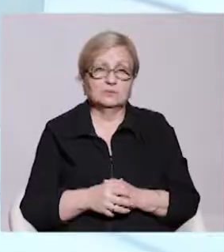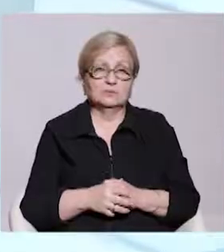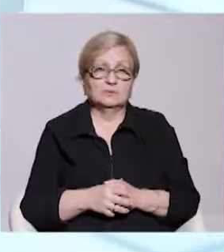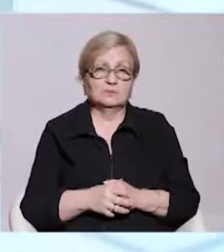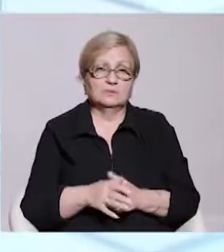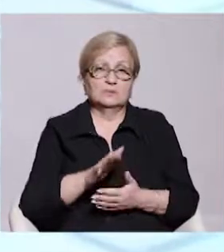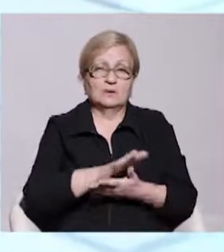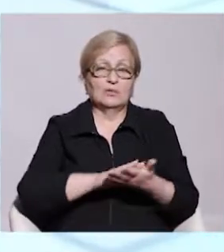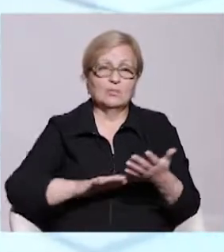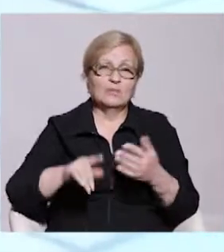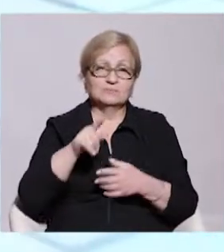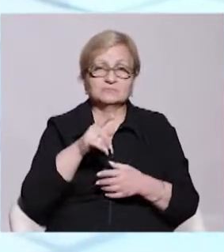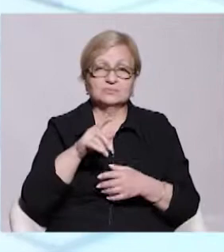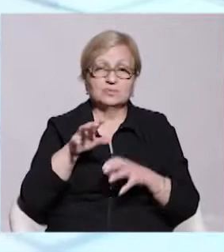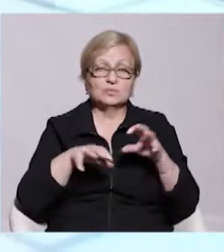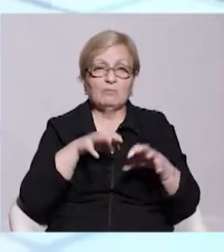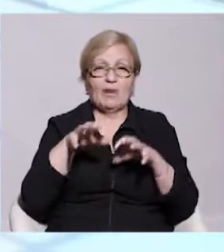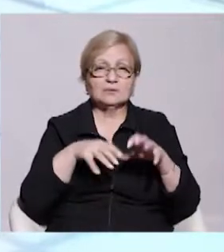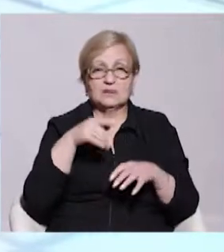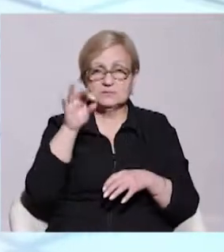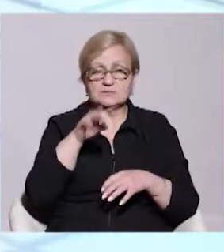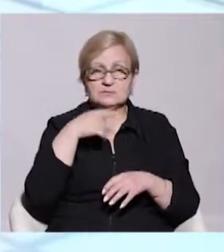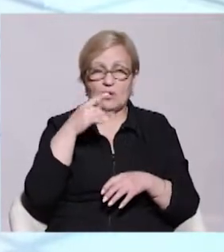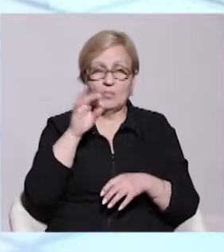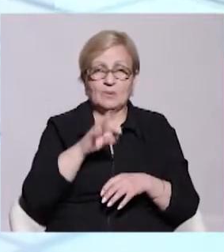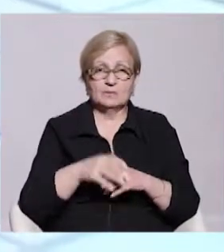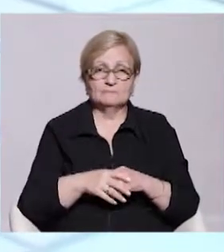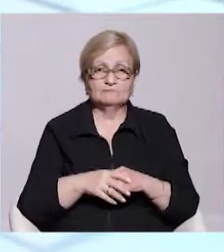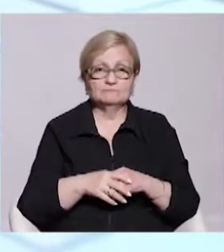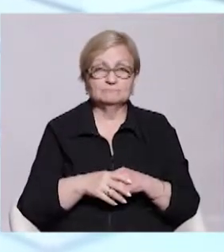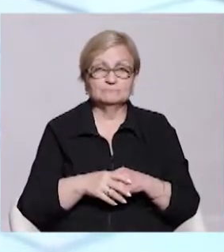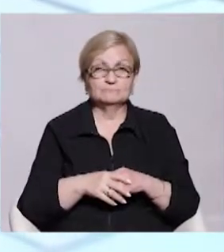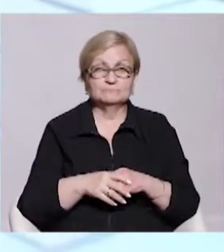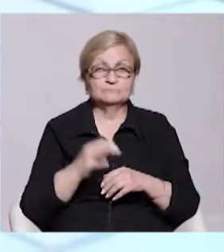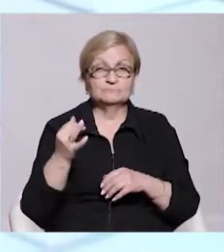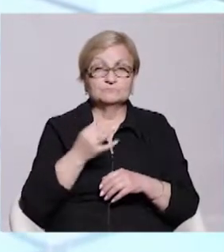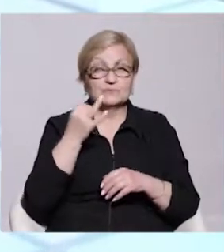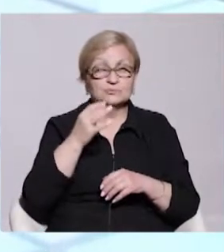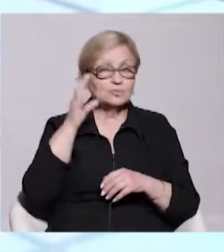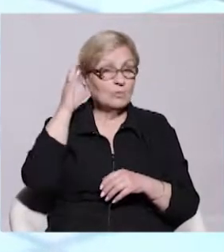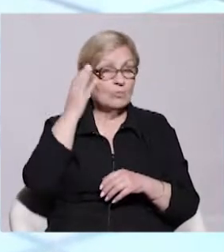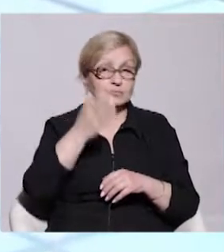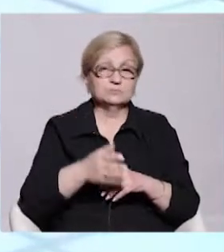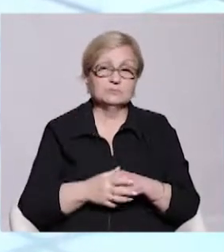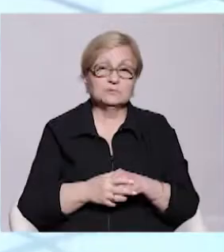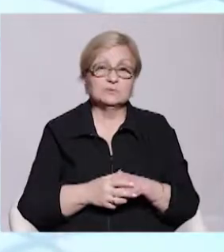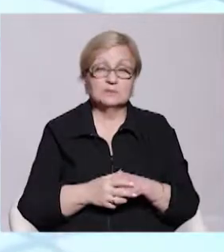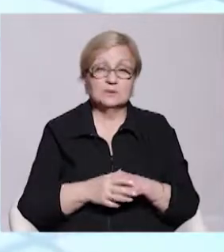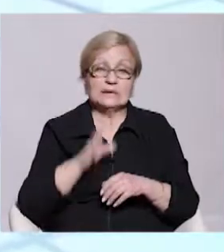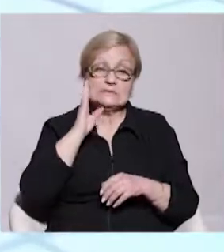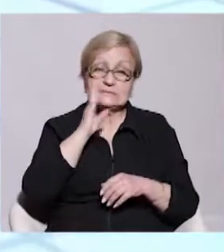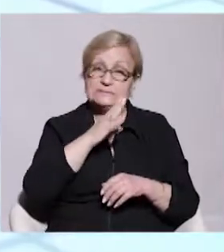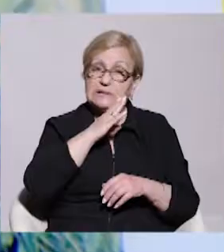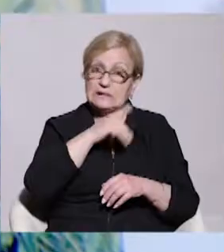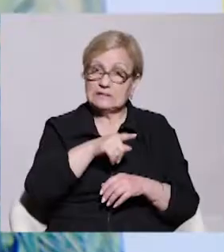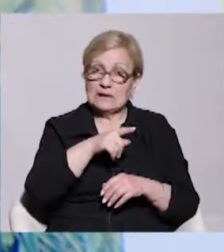გავაგრძელოთ პანდაზე საუბარი და აი ასეთი ისტორია მოვისმინოთ, რომ დედა